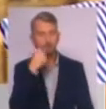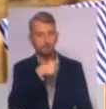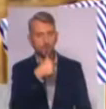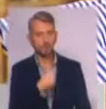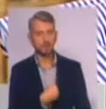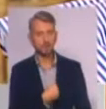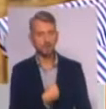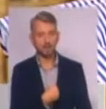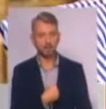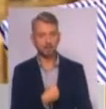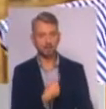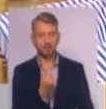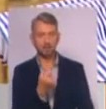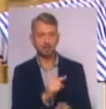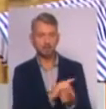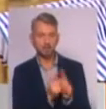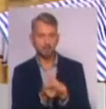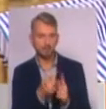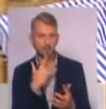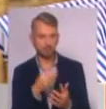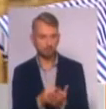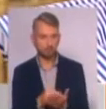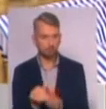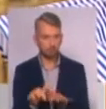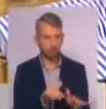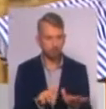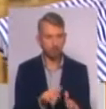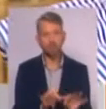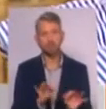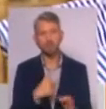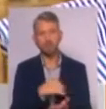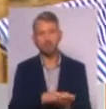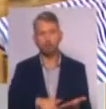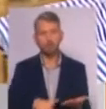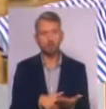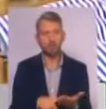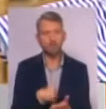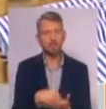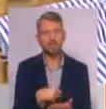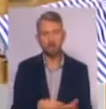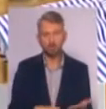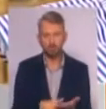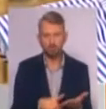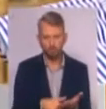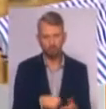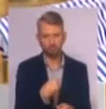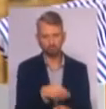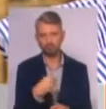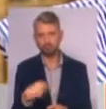я трошки змінила свою політику. Звичайно, я продовжую допомагати матеріальною допомогою, але